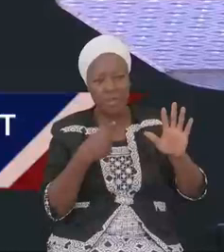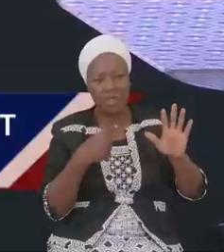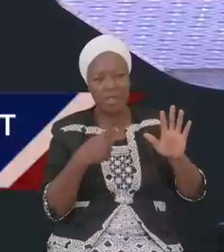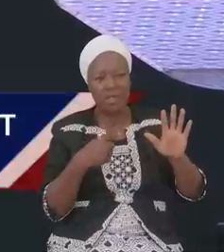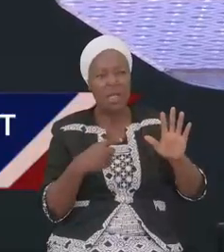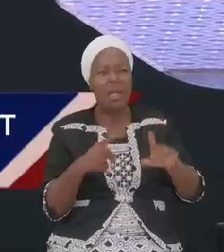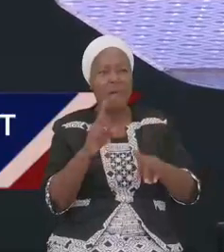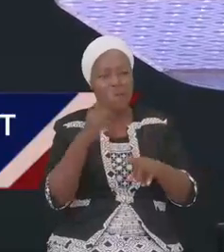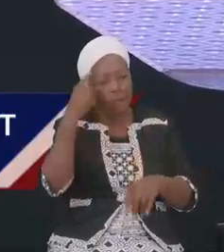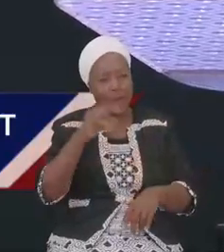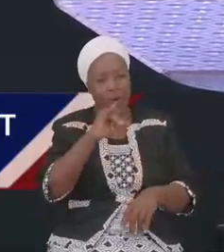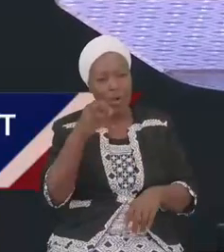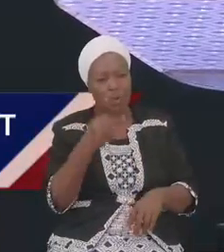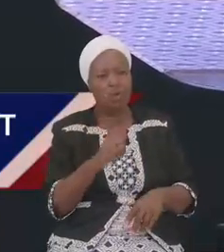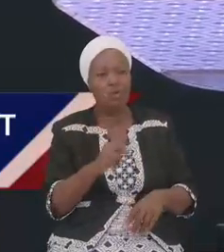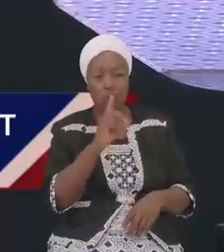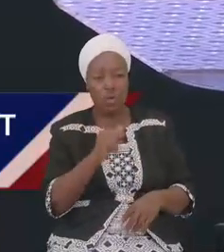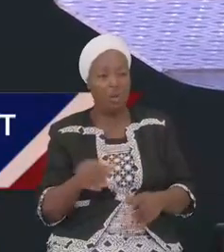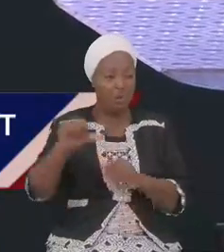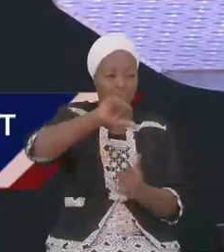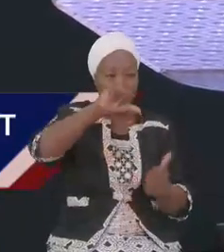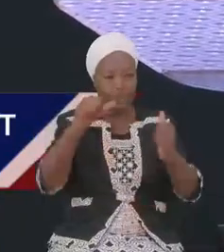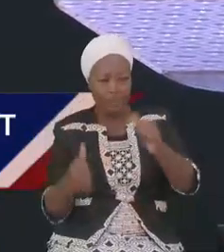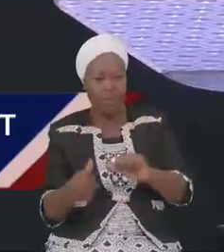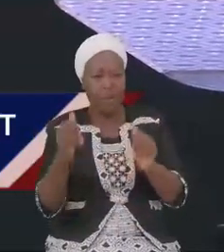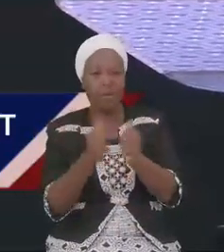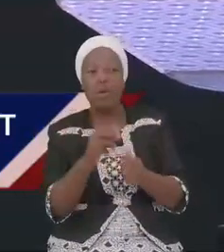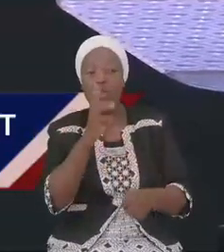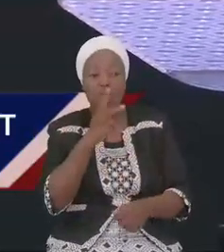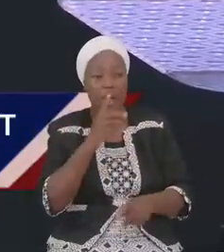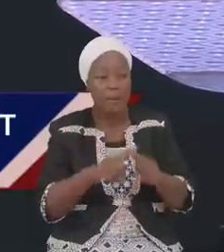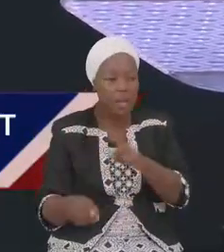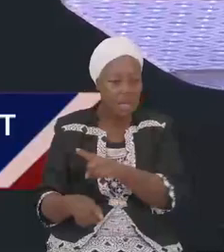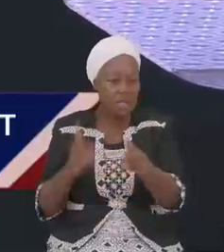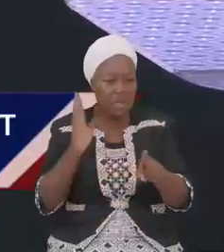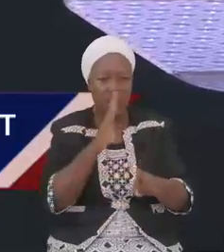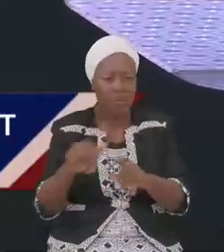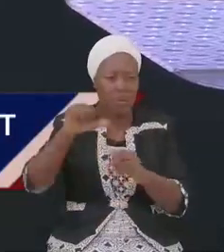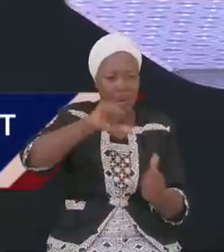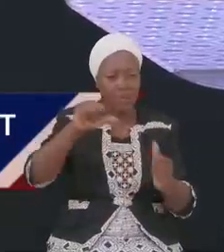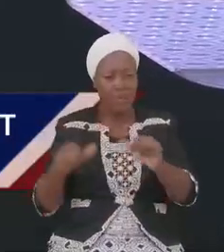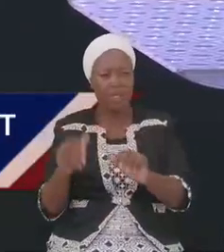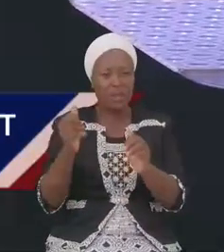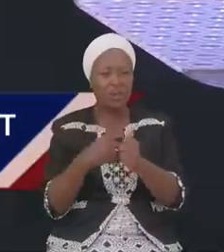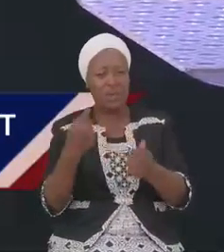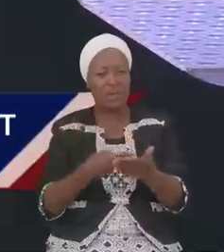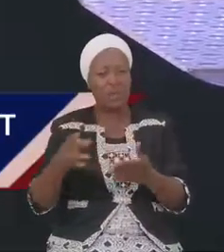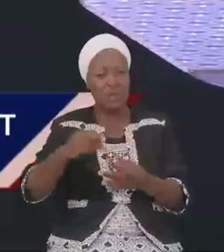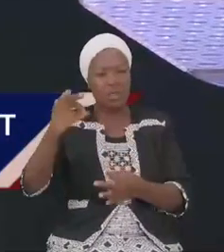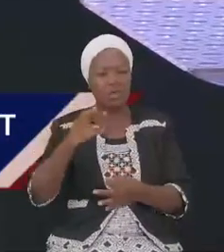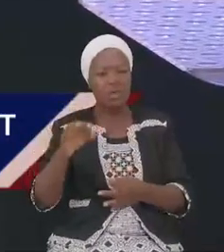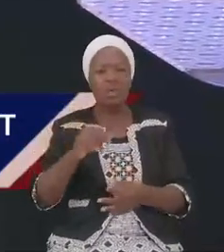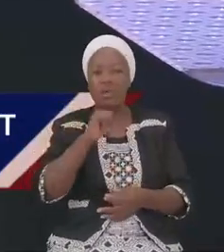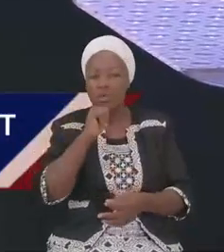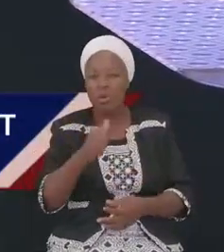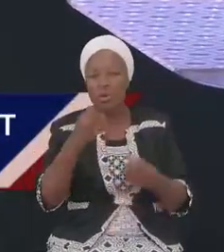a baptisé d'eau. Mais vous, dans peu de jours, vous serez baptisés du